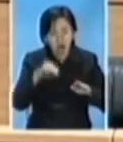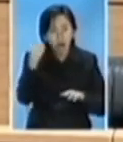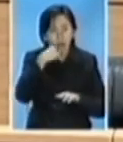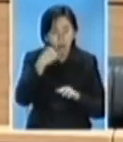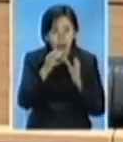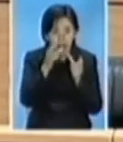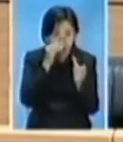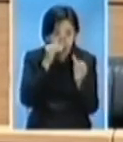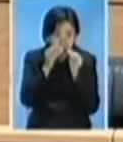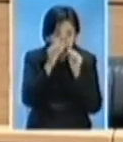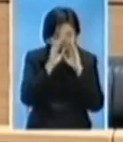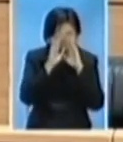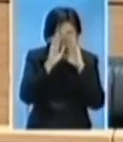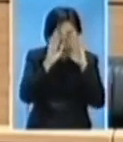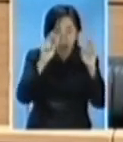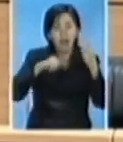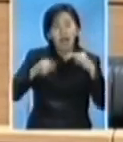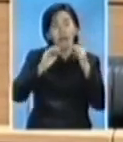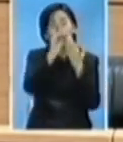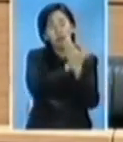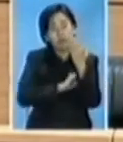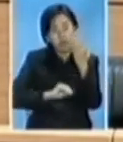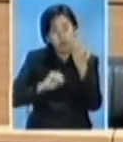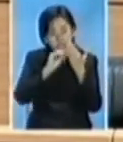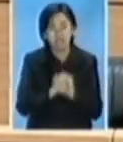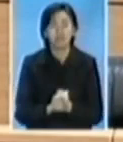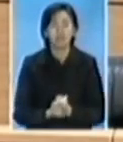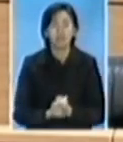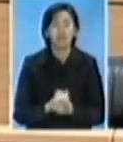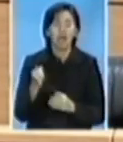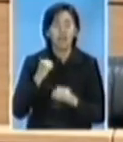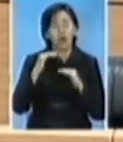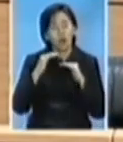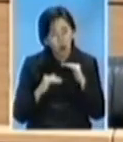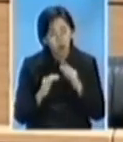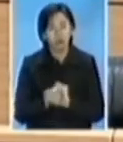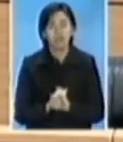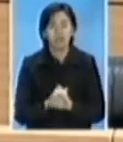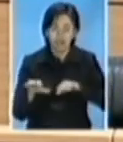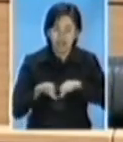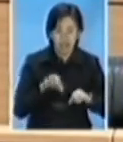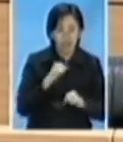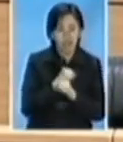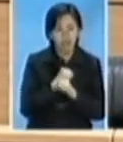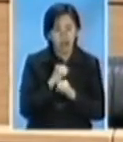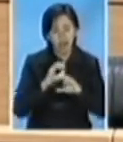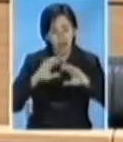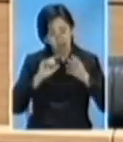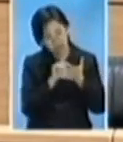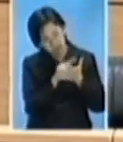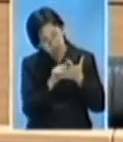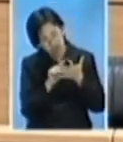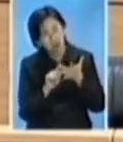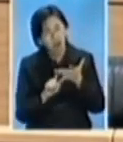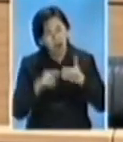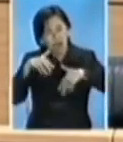ริมให้เขาเห็นว่าการปกครองท้องถิ่นการลดอำนาจการใช้ต้นทุนการบริหารจัดการรัฐ4ชั้น5ชั้นใน